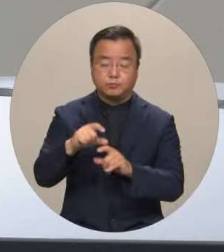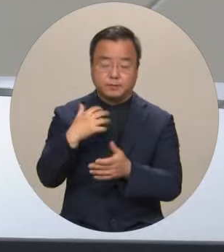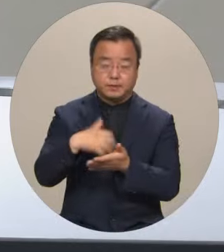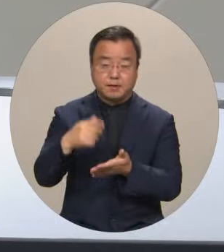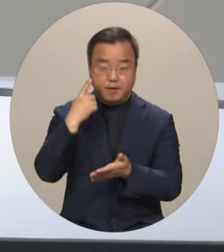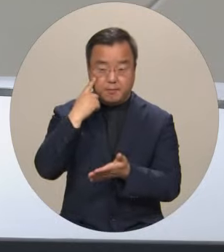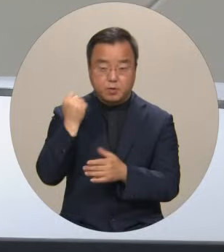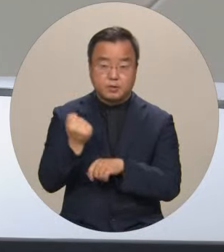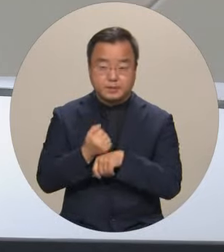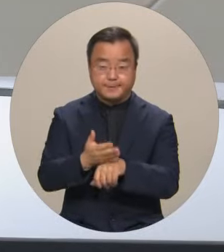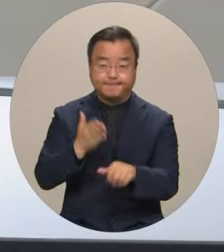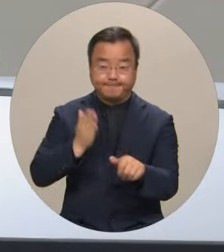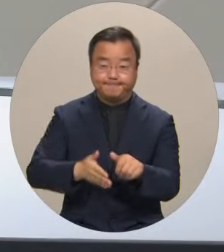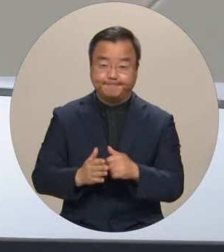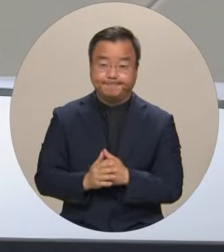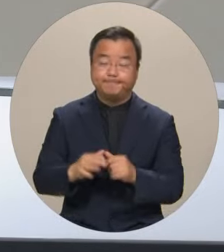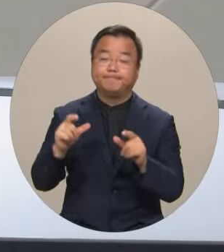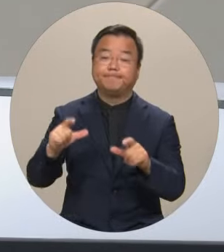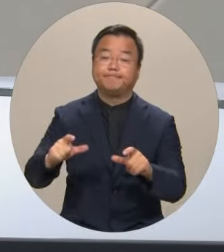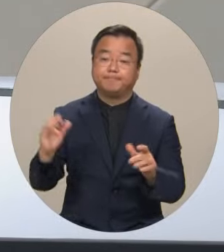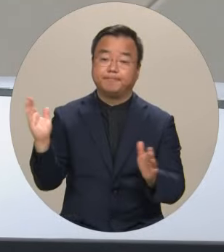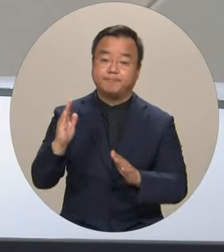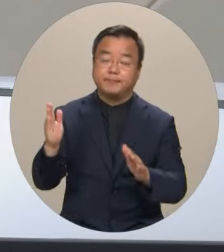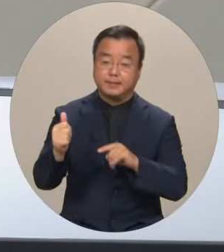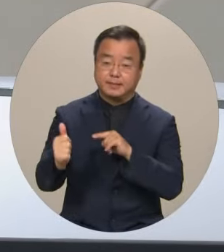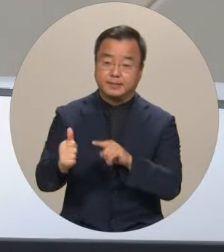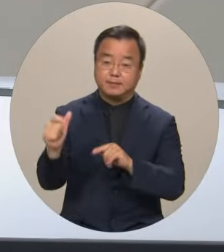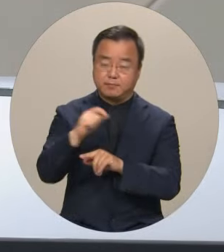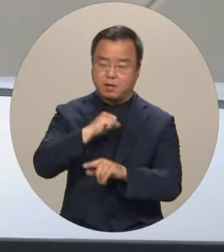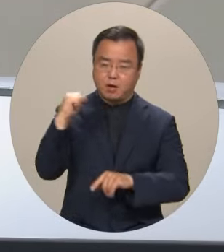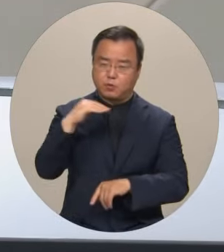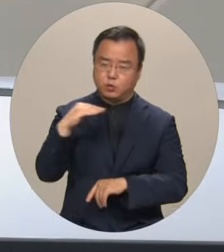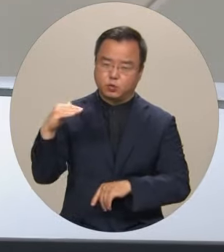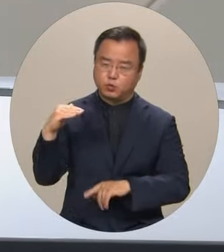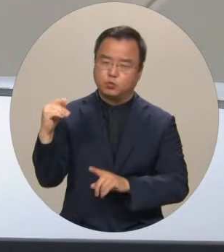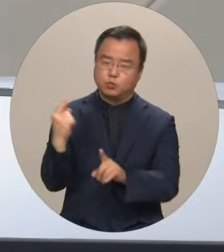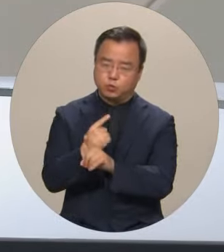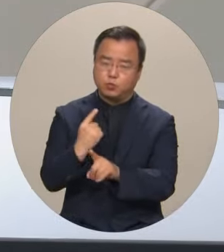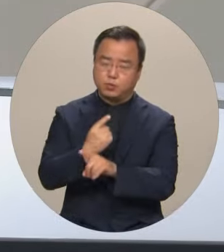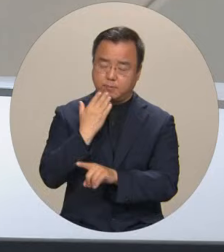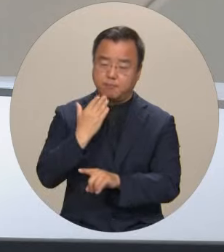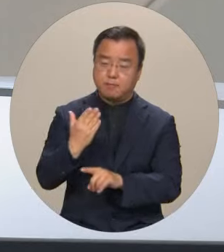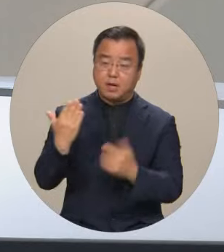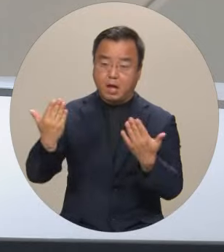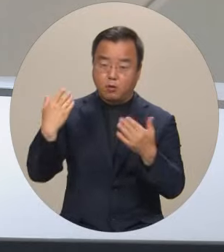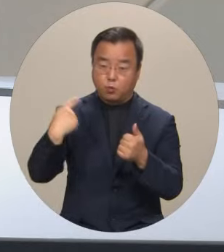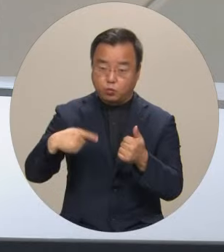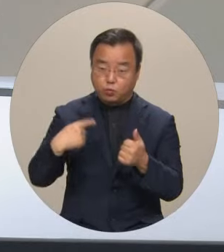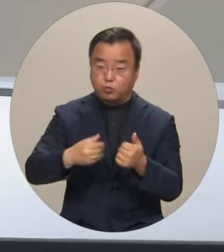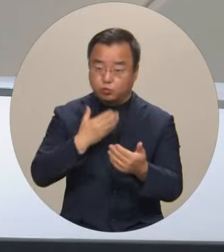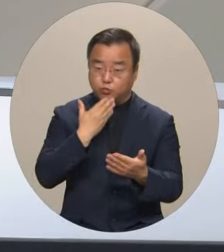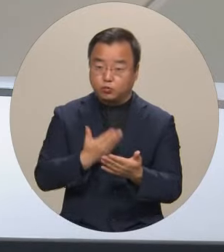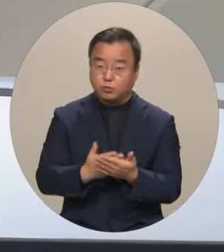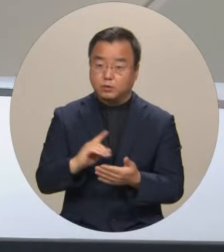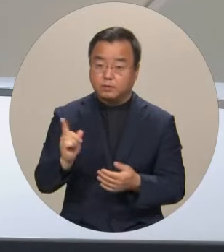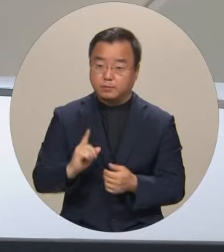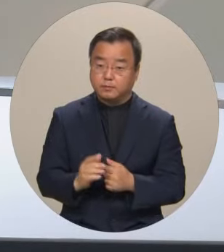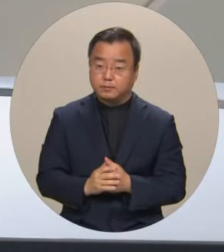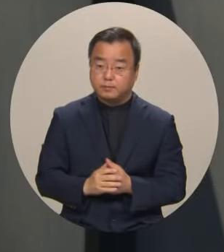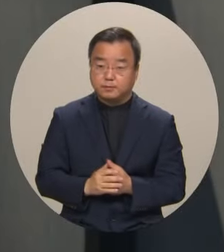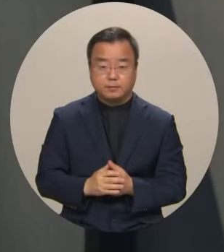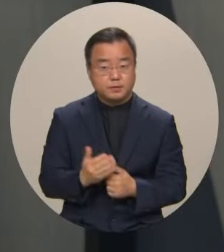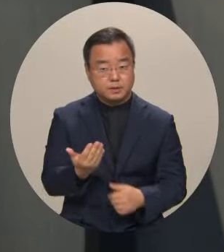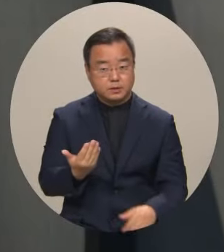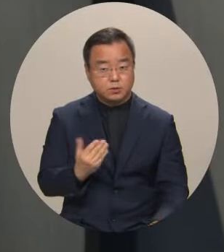좋겠고요 이렇게이 지역 학생들에게 문턱이 조금은 낮아진만큼이 학교 교육의 중요성이 커질 것 같은데요 어떻습니까 그렇습니다 앞서